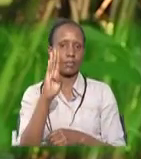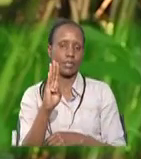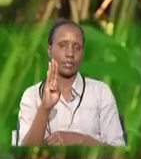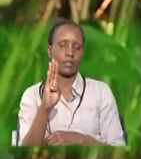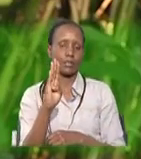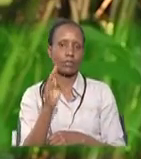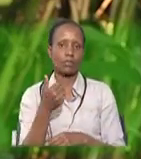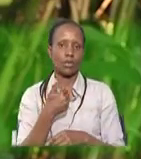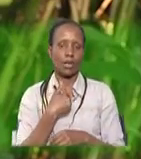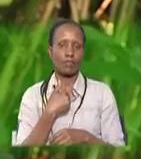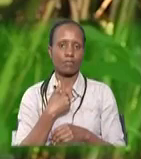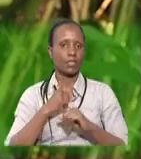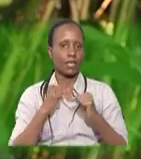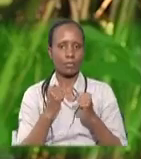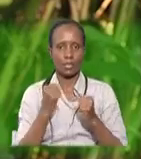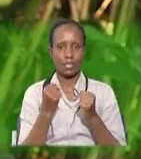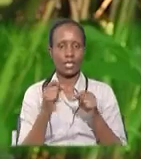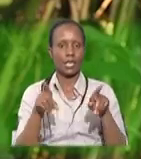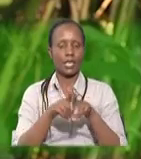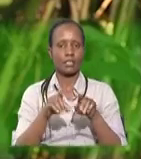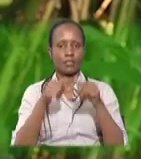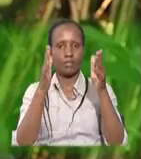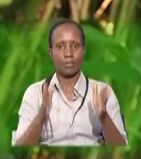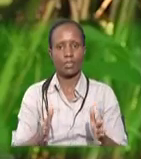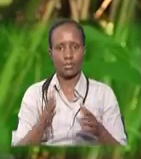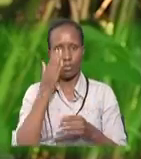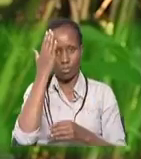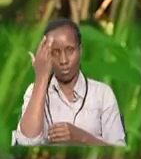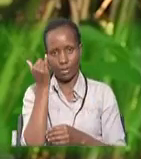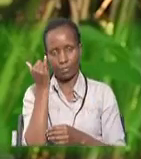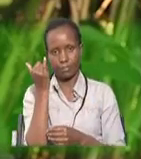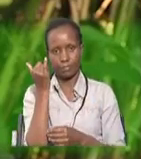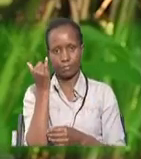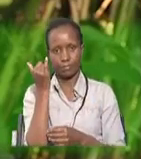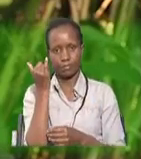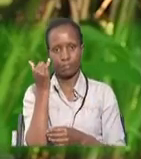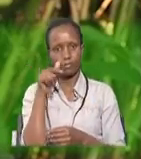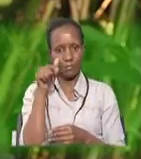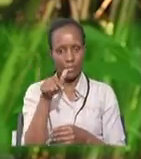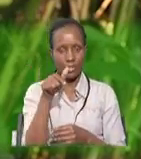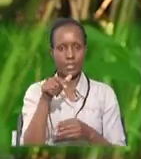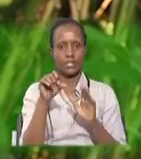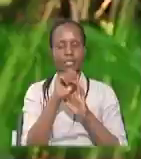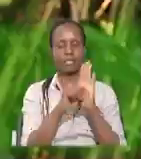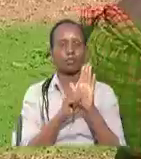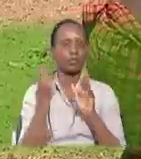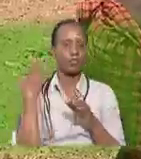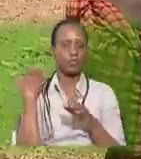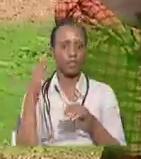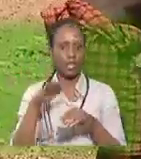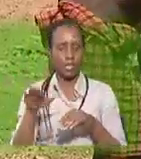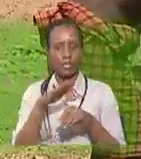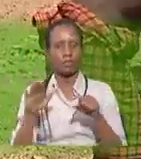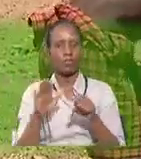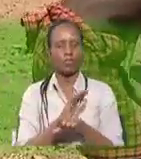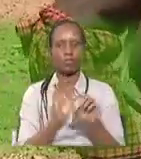sahi, sisi tumefurahia sisi wakulima. Kwa sababu gani? Hii skimu ilikuwa imekuwa